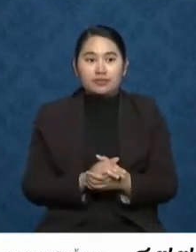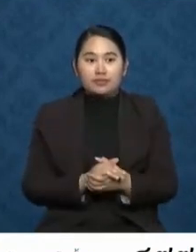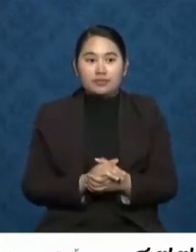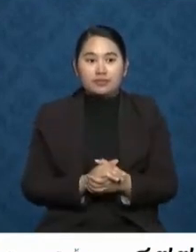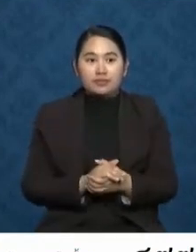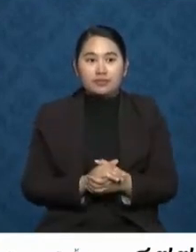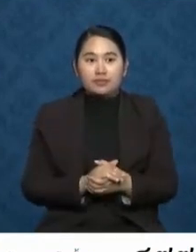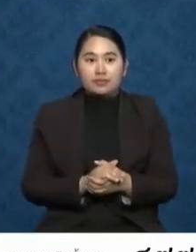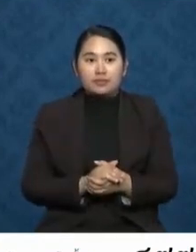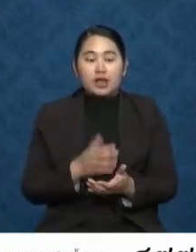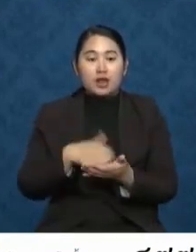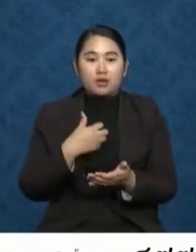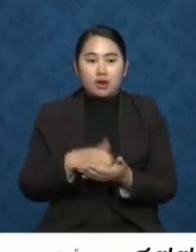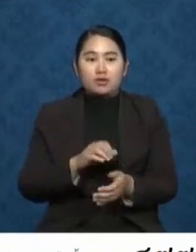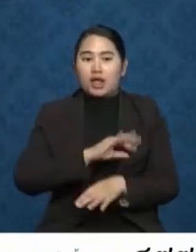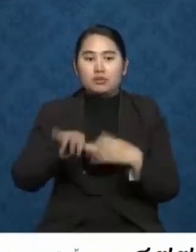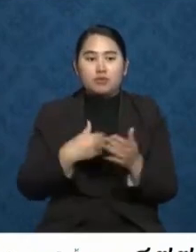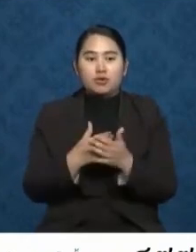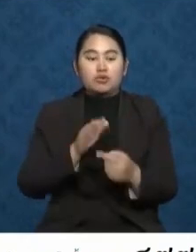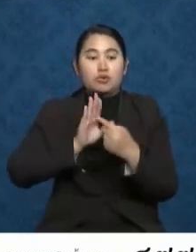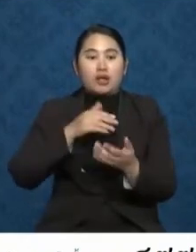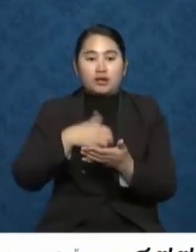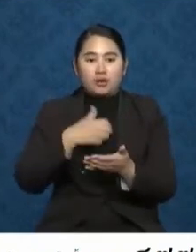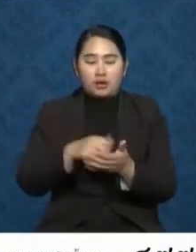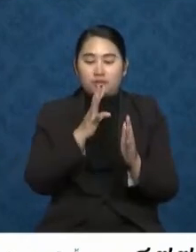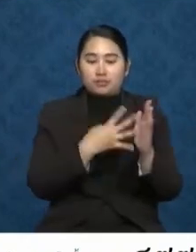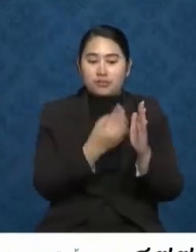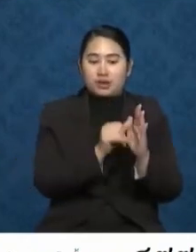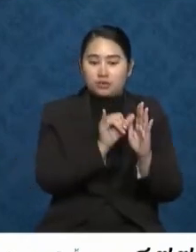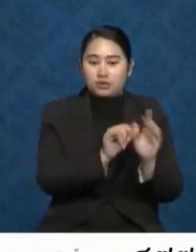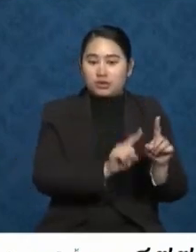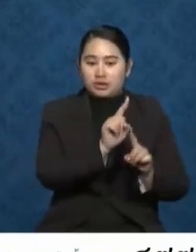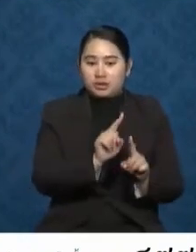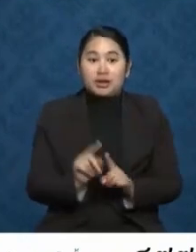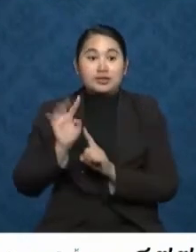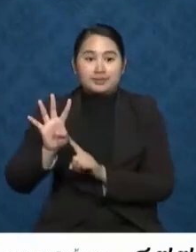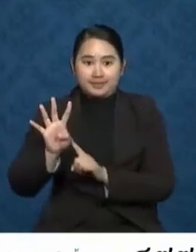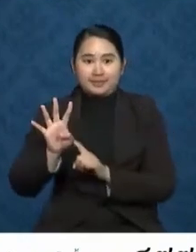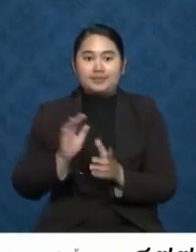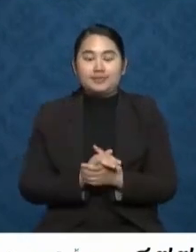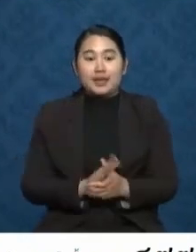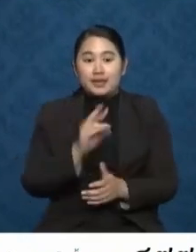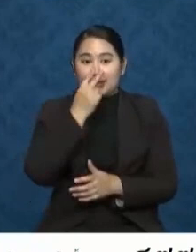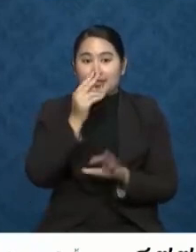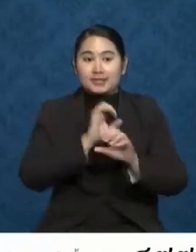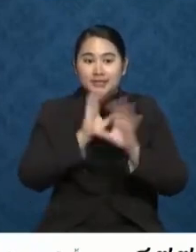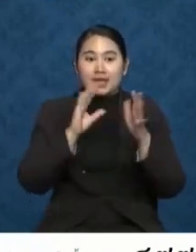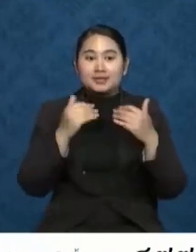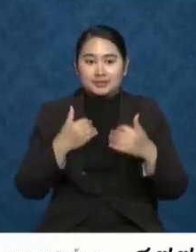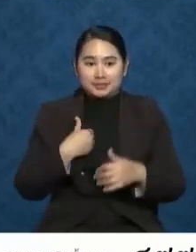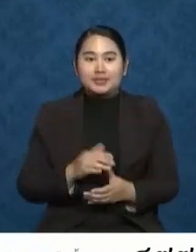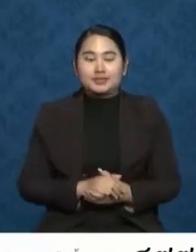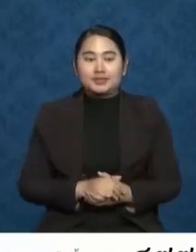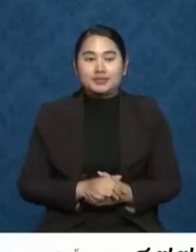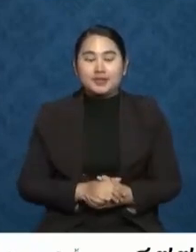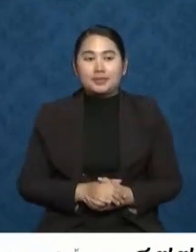านครับคือทั้งตัวอย่างที่ผมพูดไปทั้งยุทธศาสตร์ที่1และยุทธศาสตร์ที่4เนี่ยมันทำให้เห็นเราชัดเห็นชัดเจนครับว่